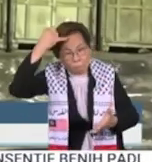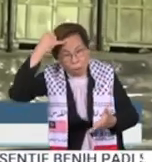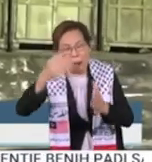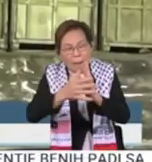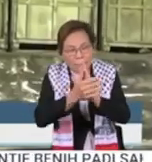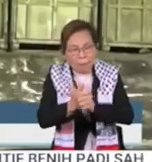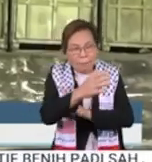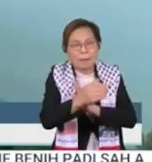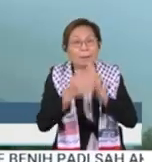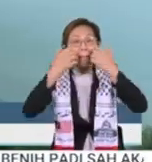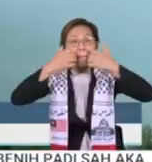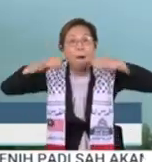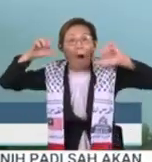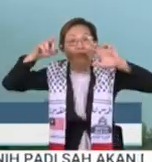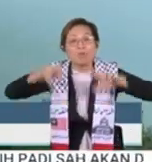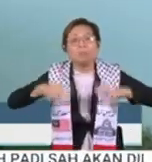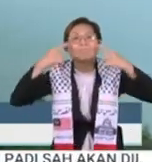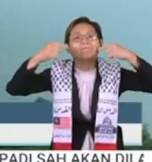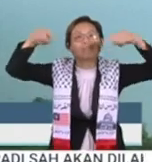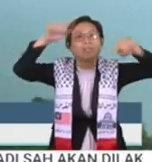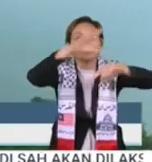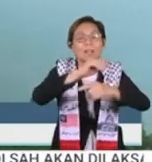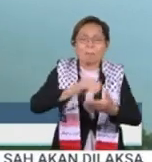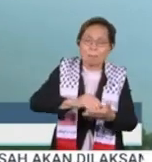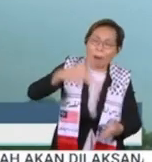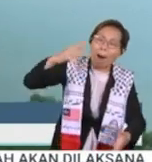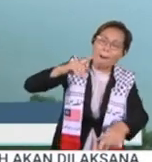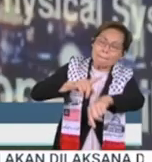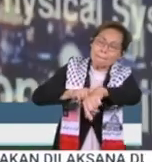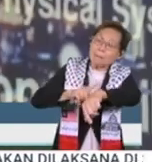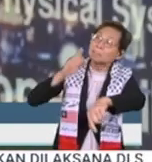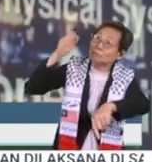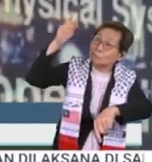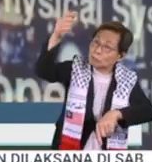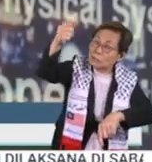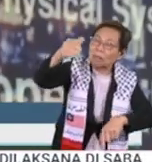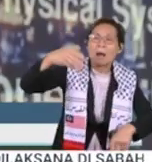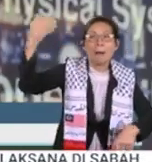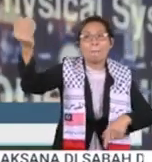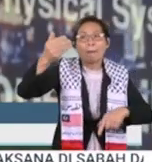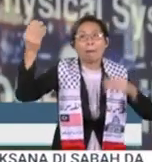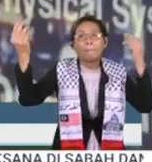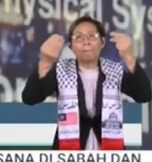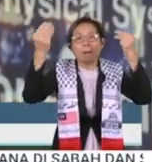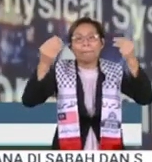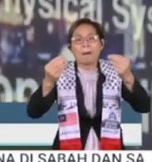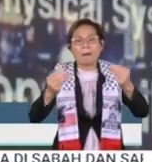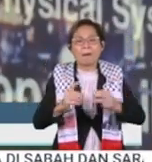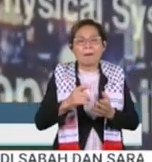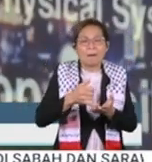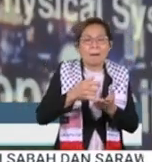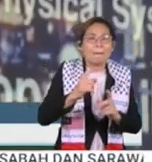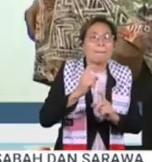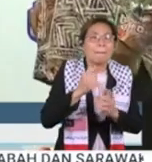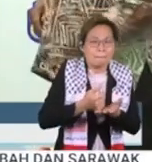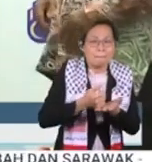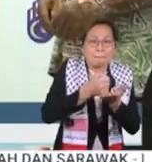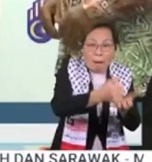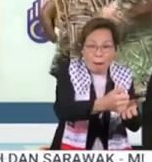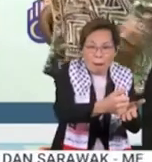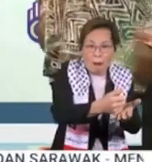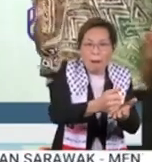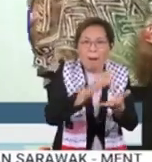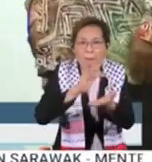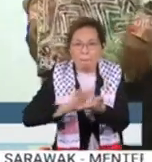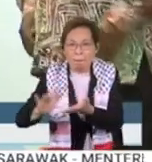dan keupayaan rakyat untuk kejayaan dan kemakmuran masa hadapan. Beliau berucap dalam majlis penyerahan bantuan Bisrider